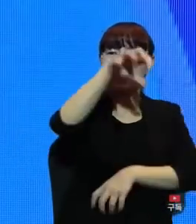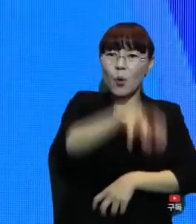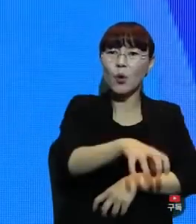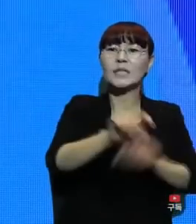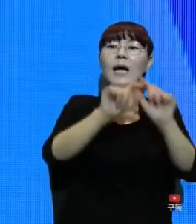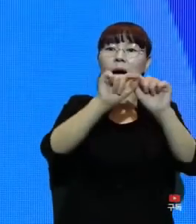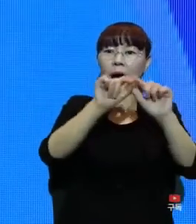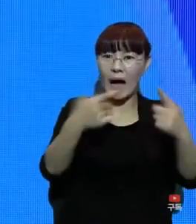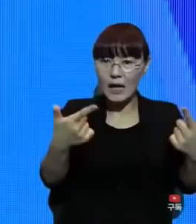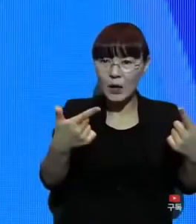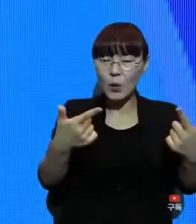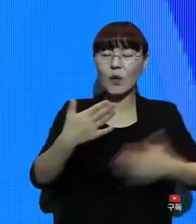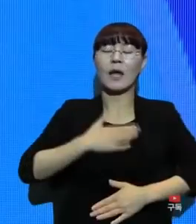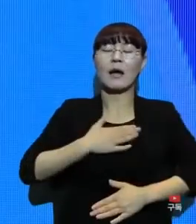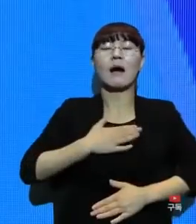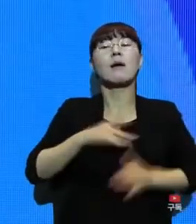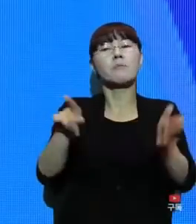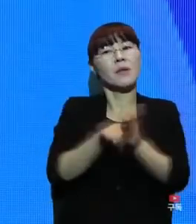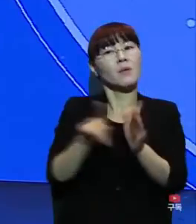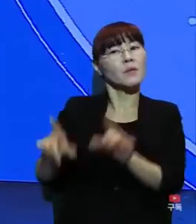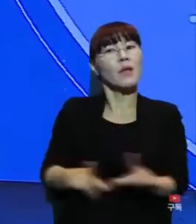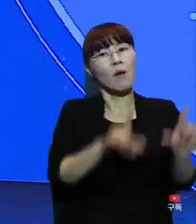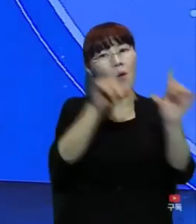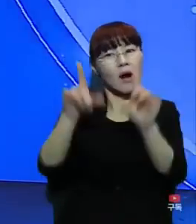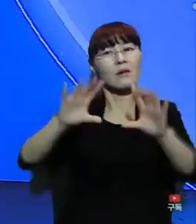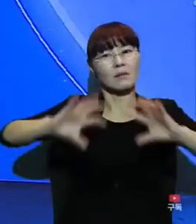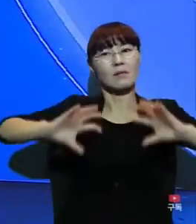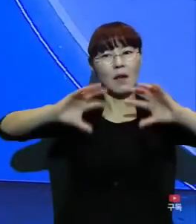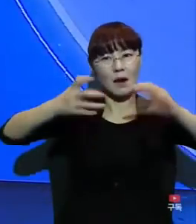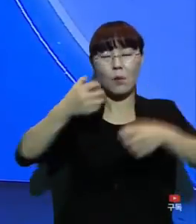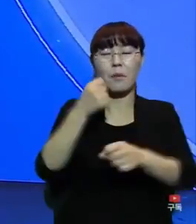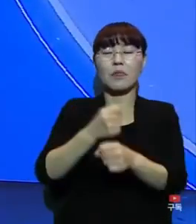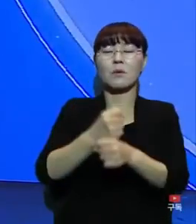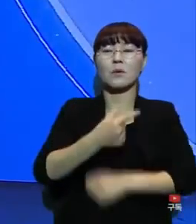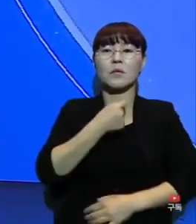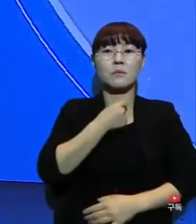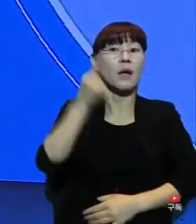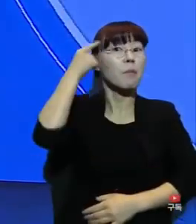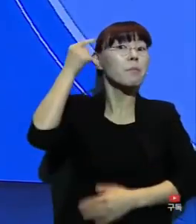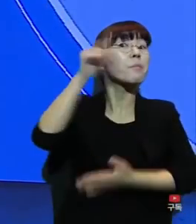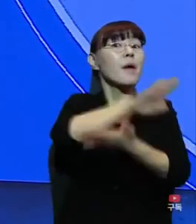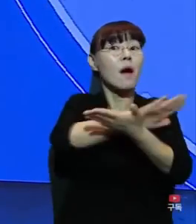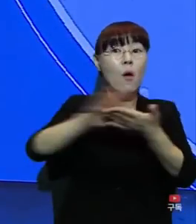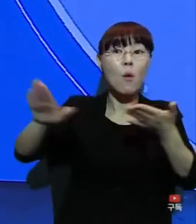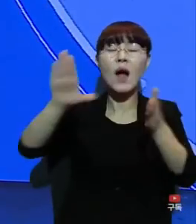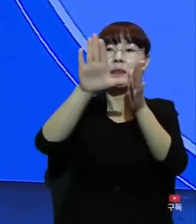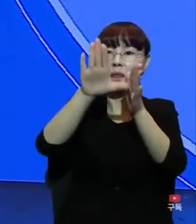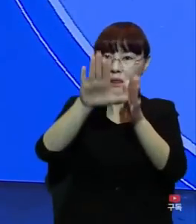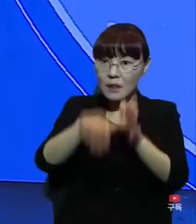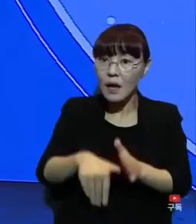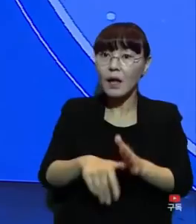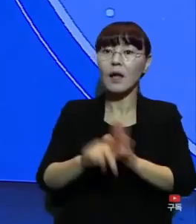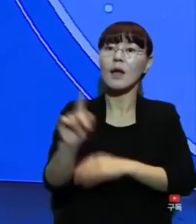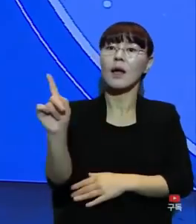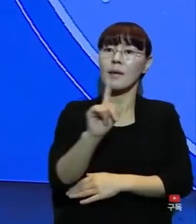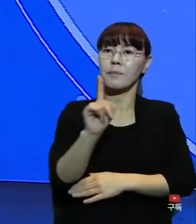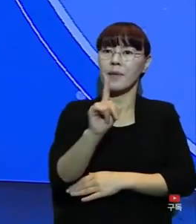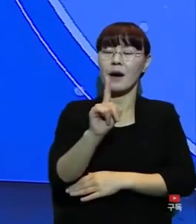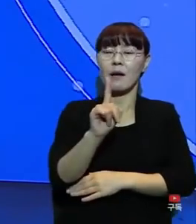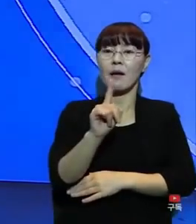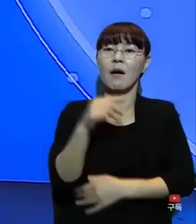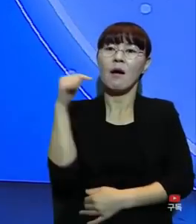자랑하고 싶은 나라로 만들어 드리겠습니다 평화의 시대 에는 관련 리더가 아니라 강력한